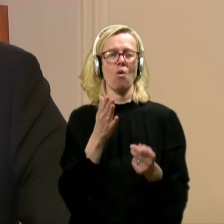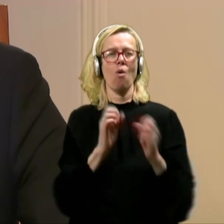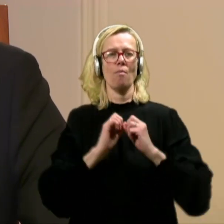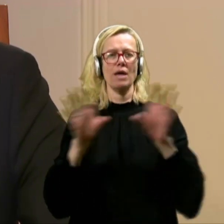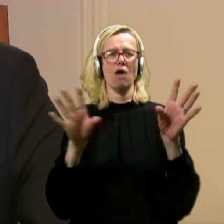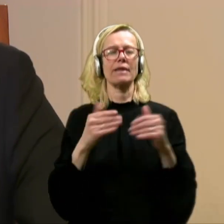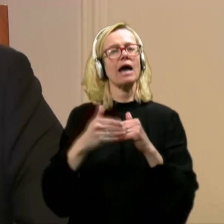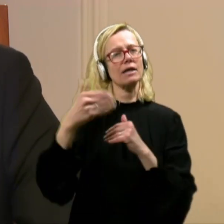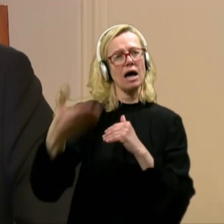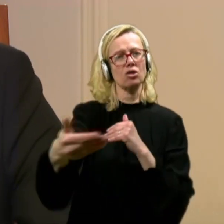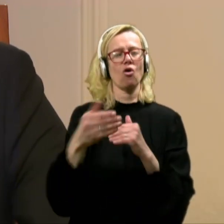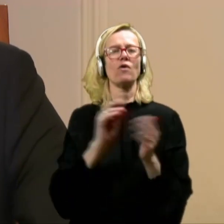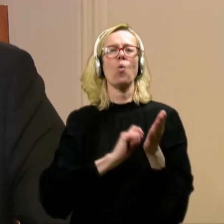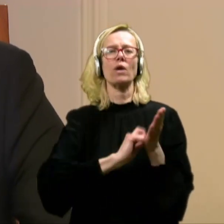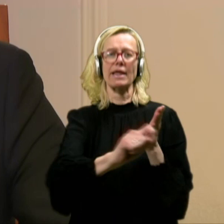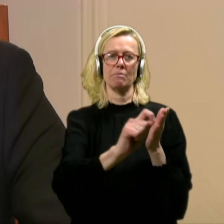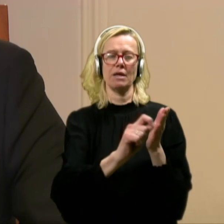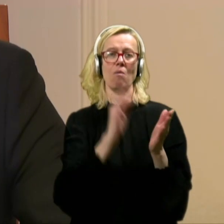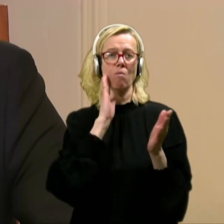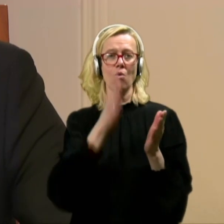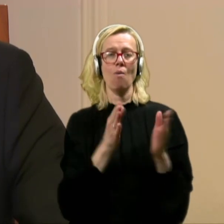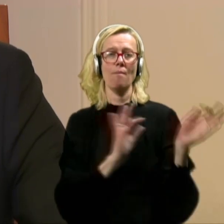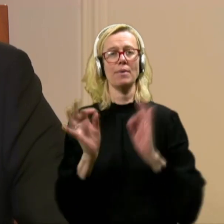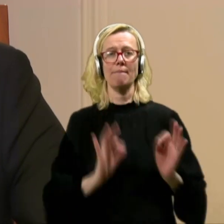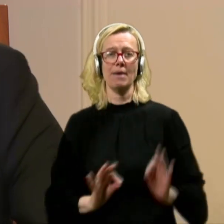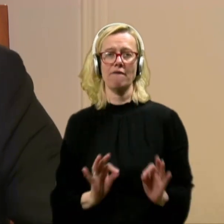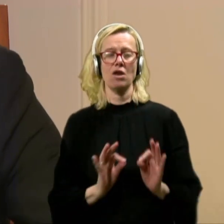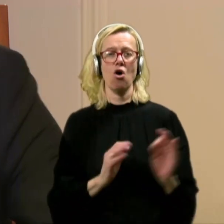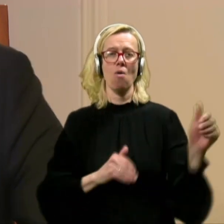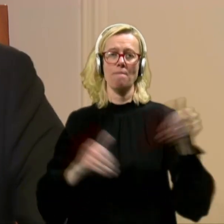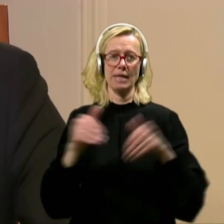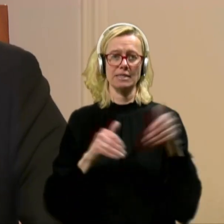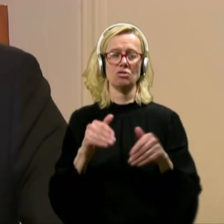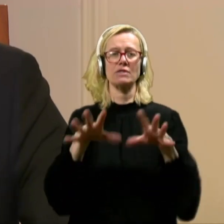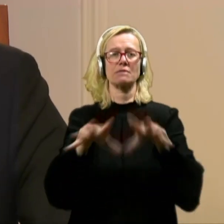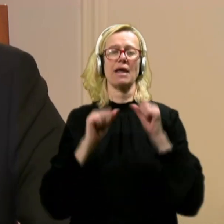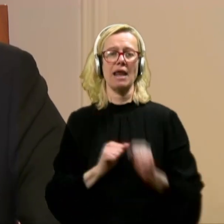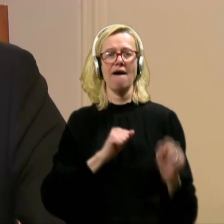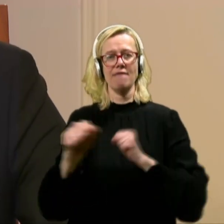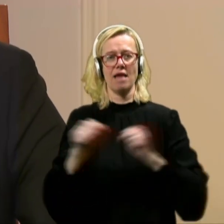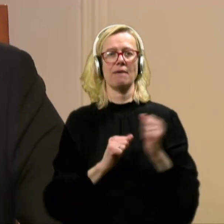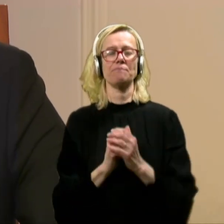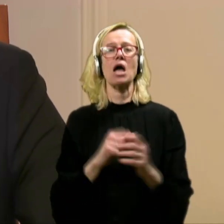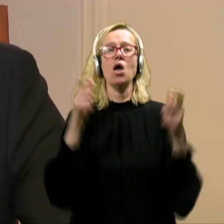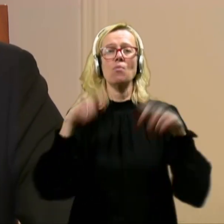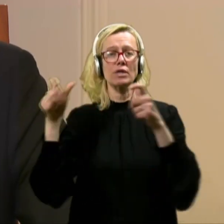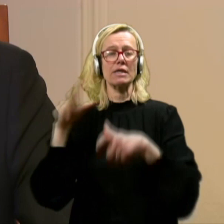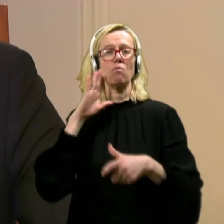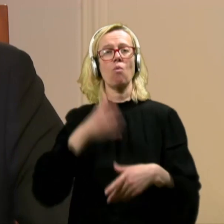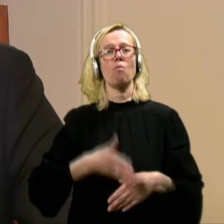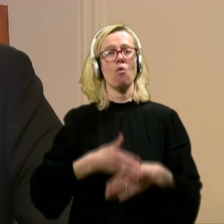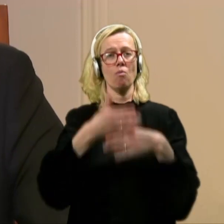objavljena naknadno v uredbi, ki jo bo pripravilo ministrstvo in sprejela vlada. Podjetjem bo